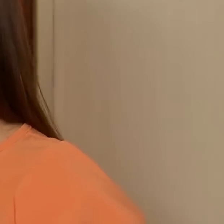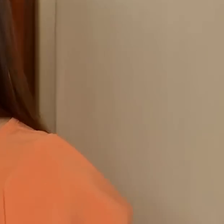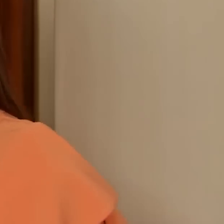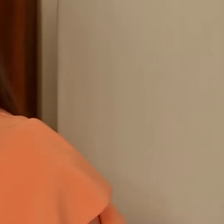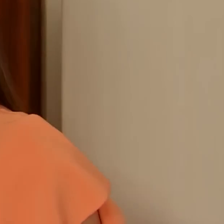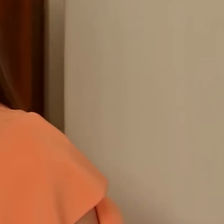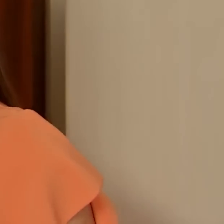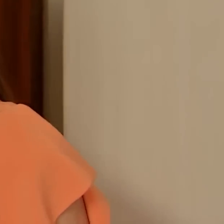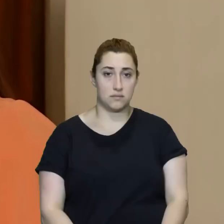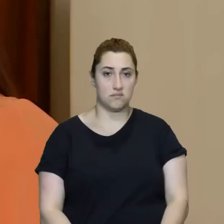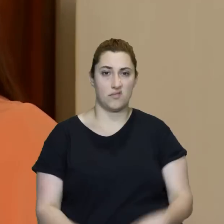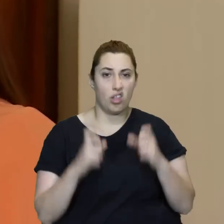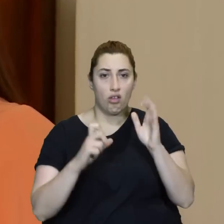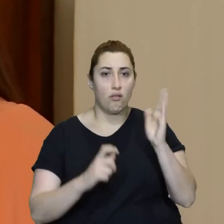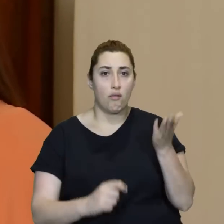Nereye gitti ki?